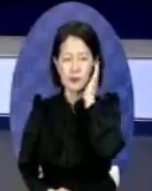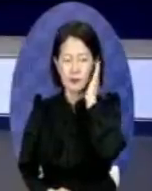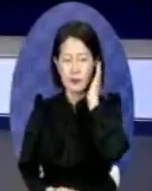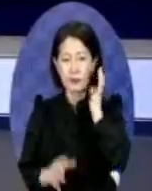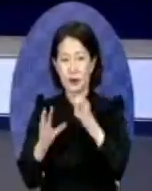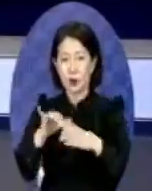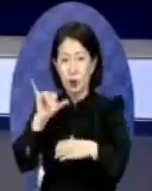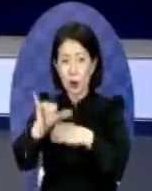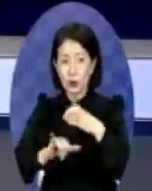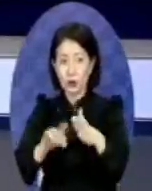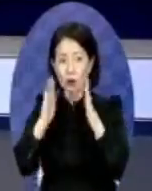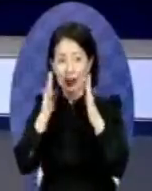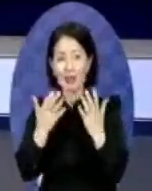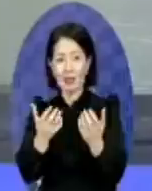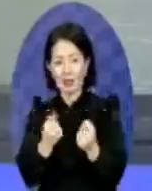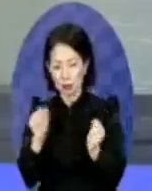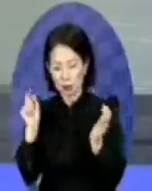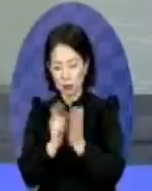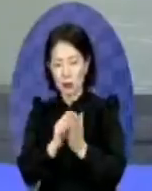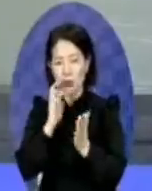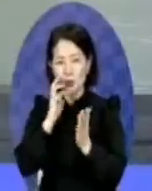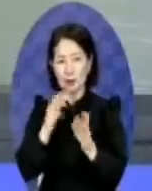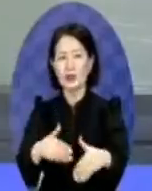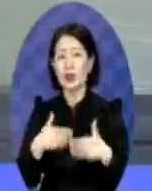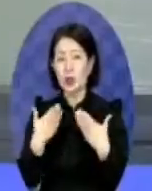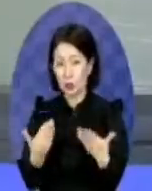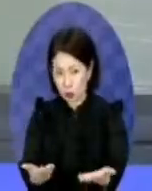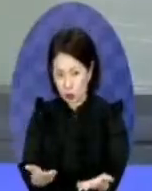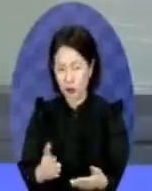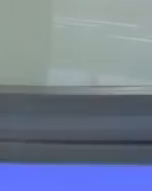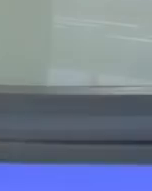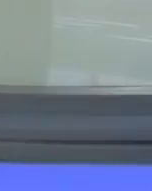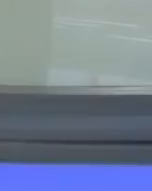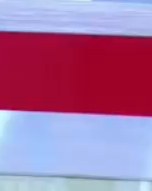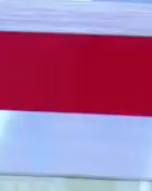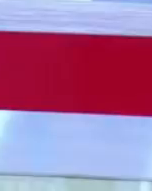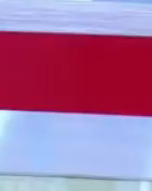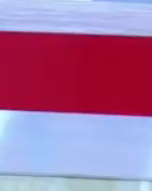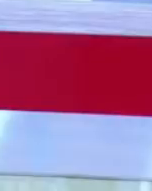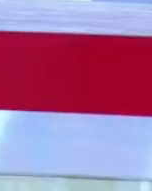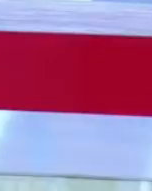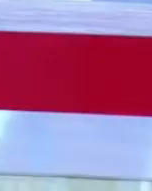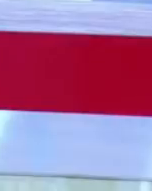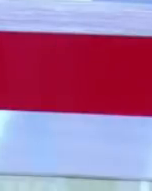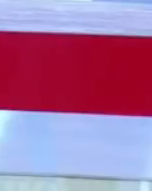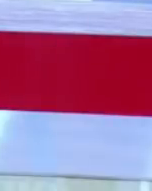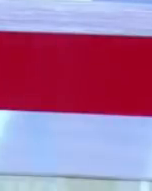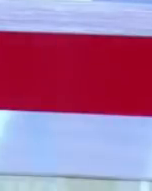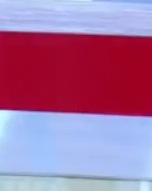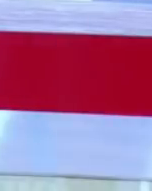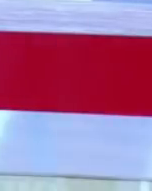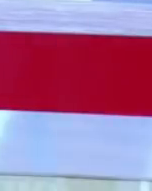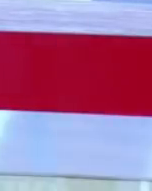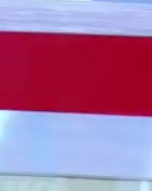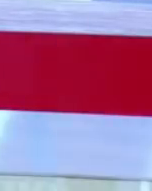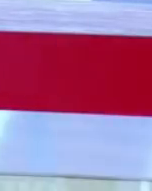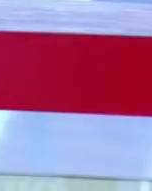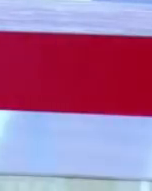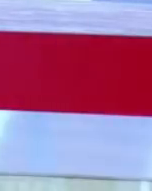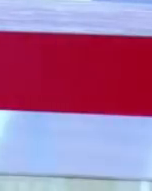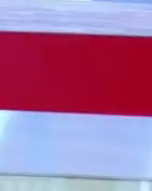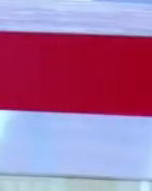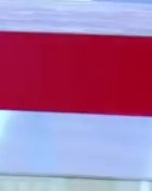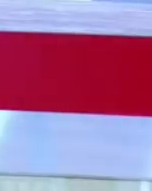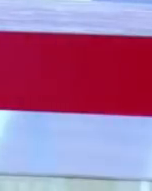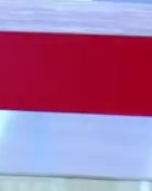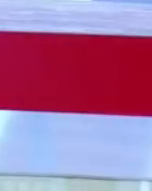Үзэгчдээ олон улсын хүрээнд анхаарал татсан гол үйл явдлын мэдээлүүдээс танилцууллаа. За баярлалаа. Олон улсын мэдээ студиэс ариун чим